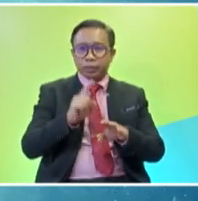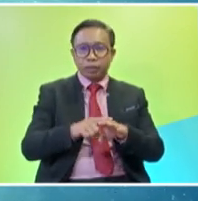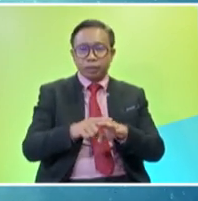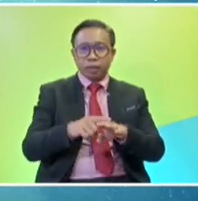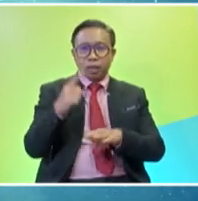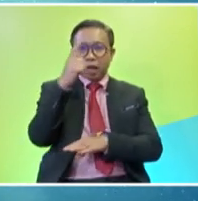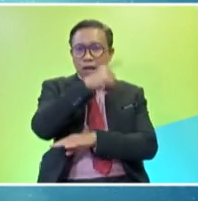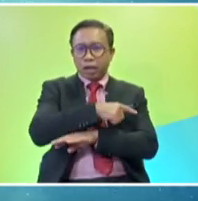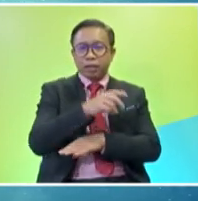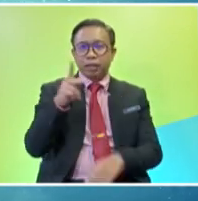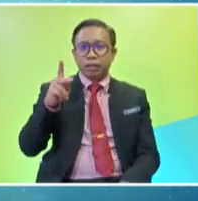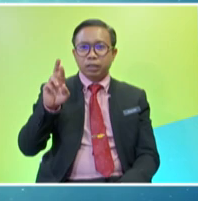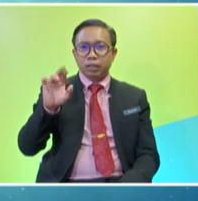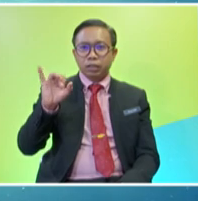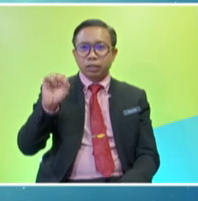Christmas